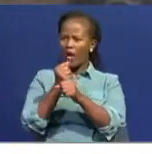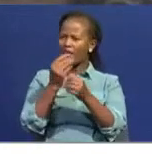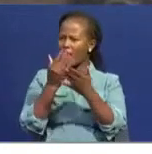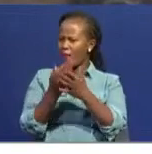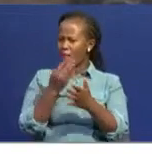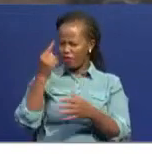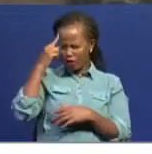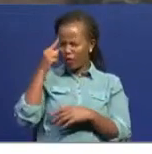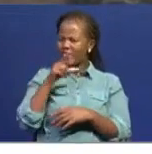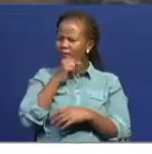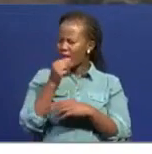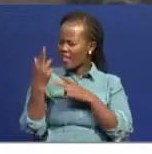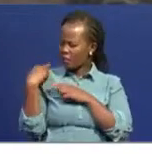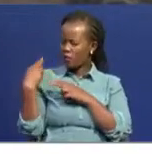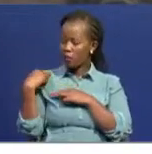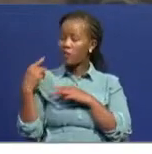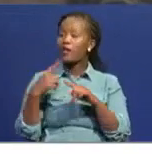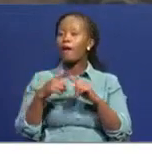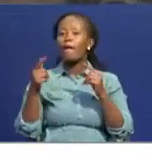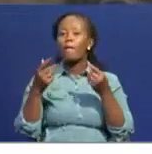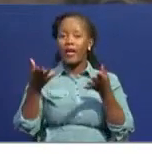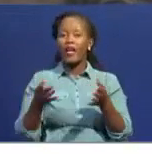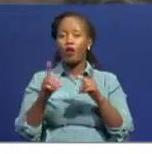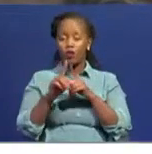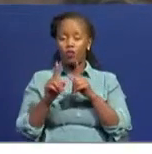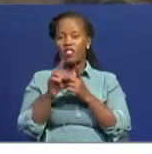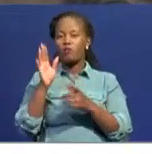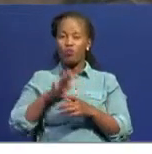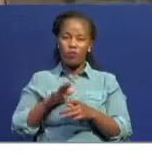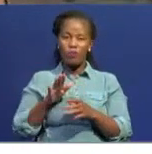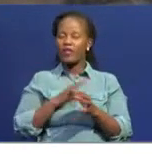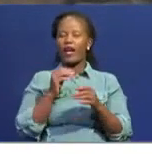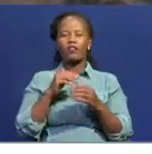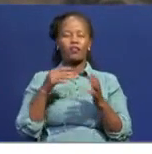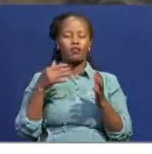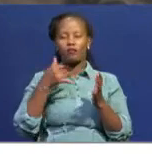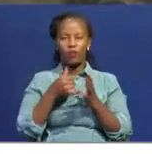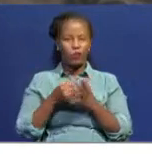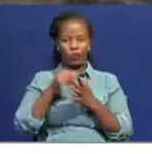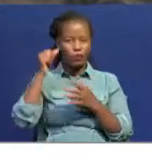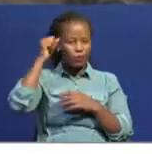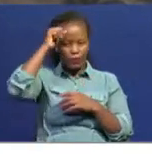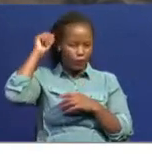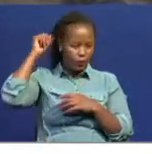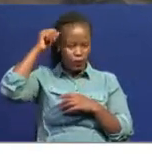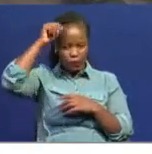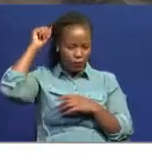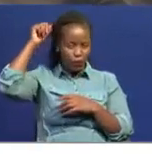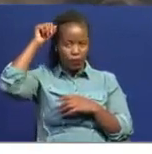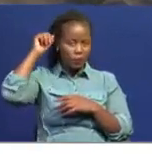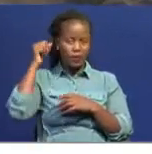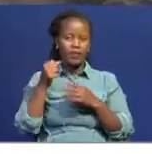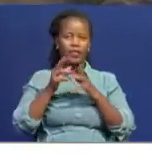ya wanaume pekee, lakini wanawake pia wamejitosa katika shughuli ya ukataji nywele ili kujipatia riziki. Frederick